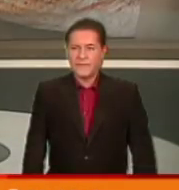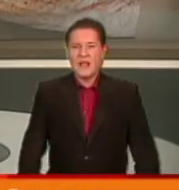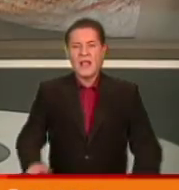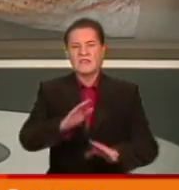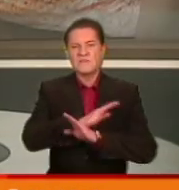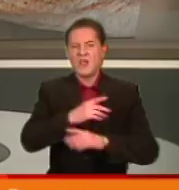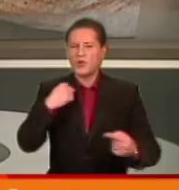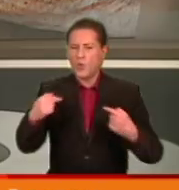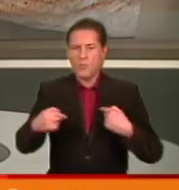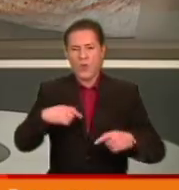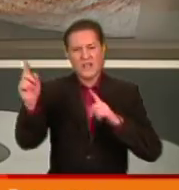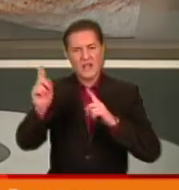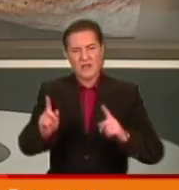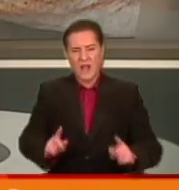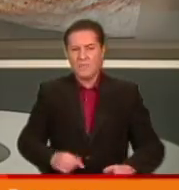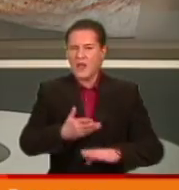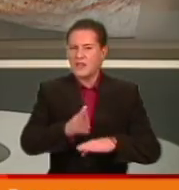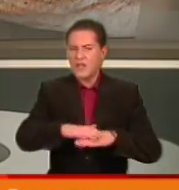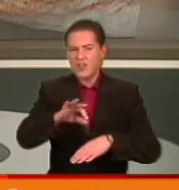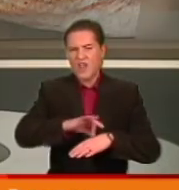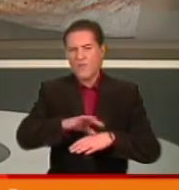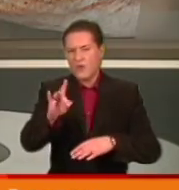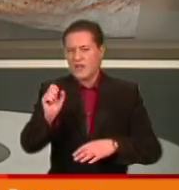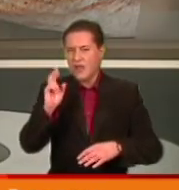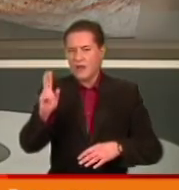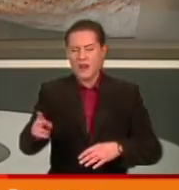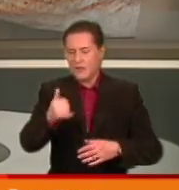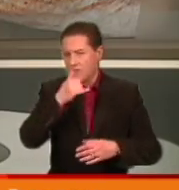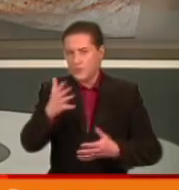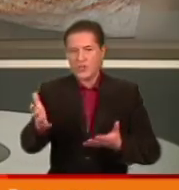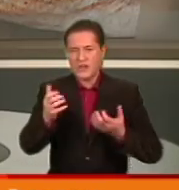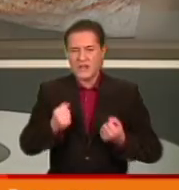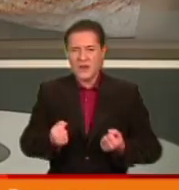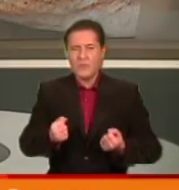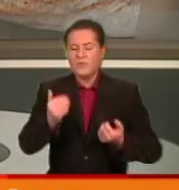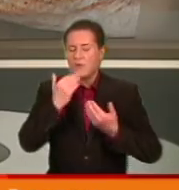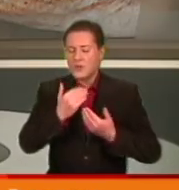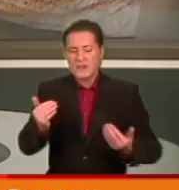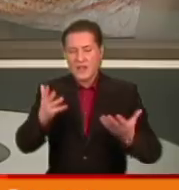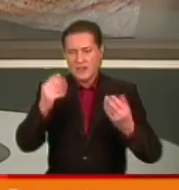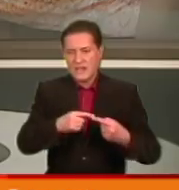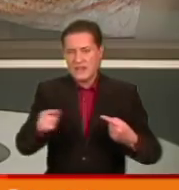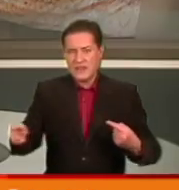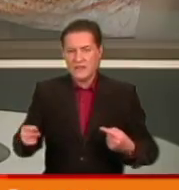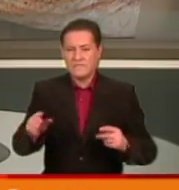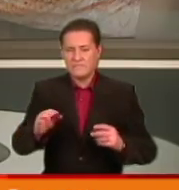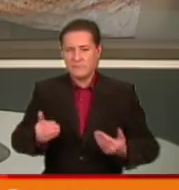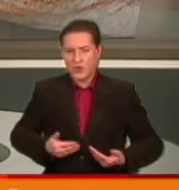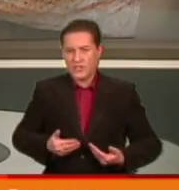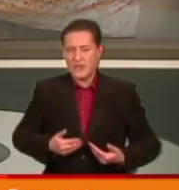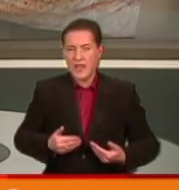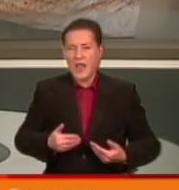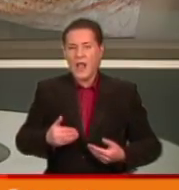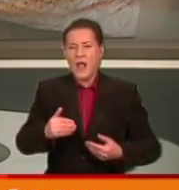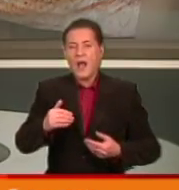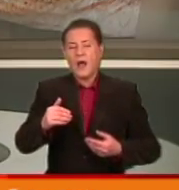Смерть у муках. На Закарпатті тяжко хворі не можуть отримати належного догляду в свої останні дні. Сучасний хоспіс там обладнали